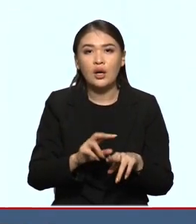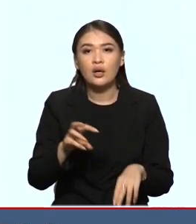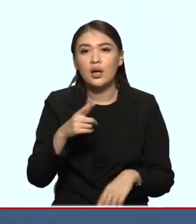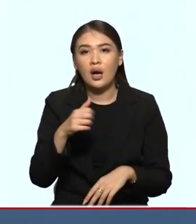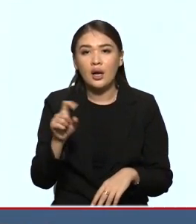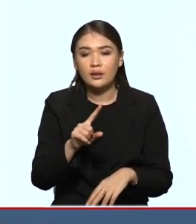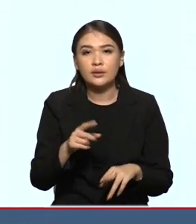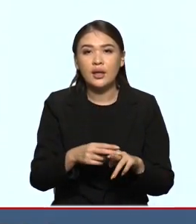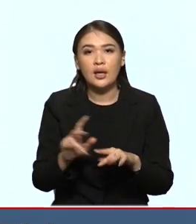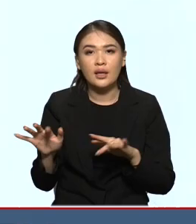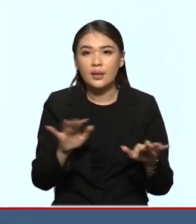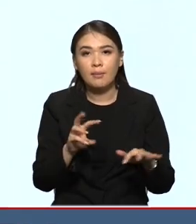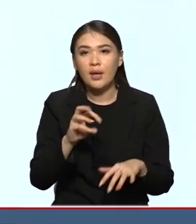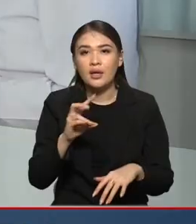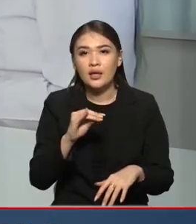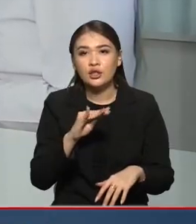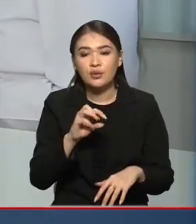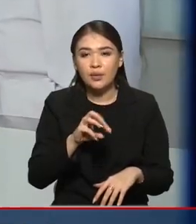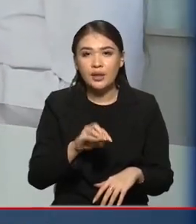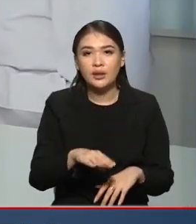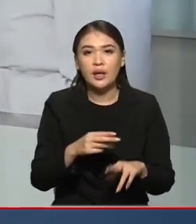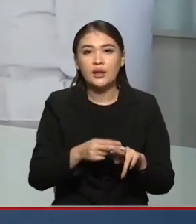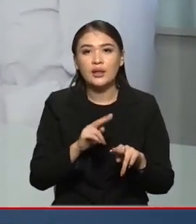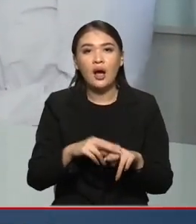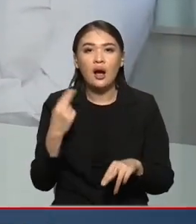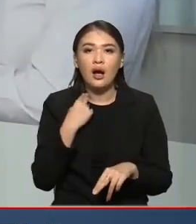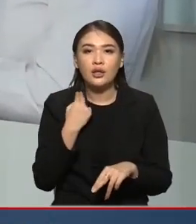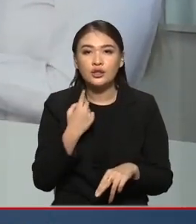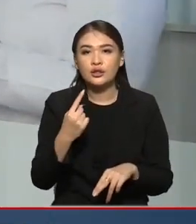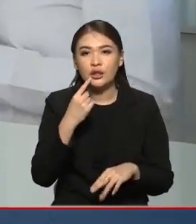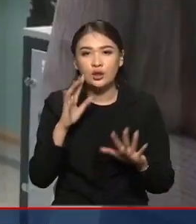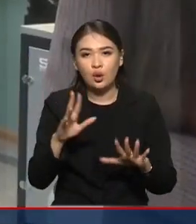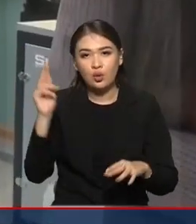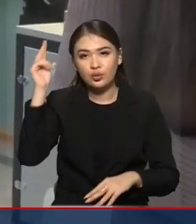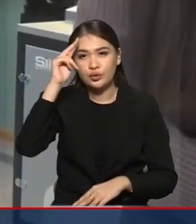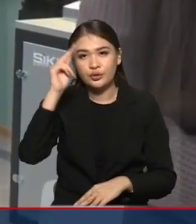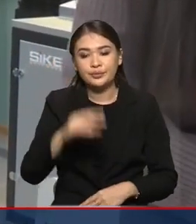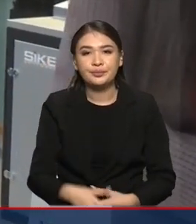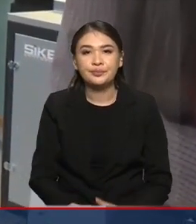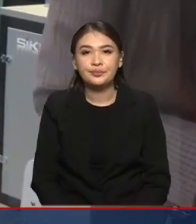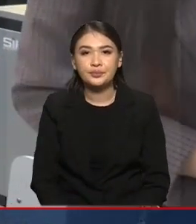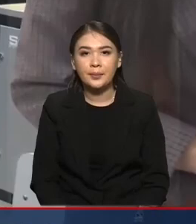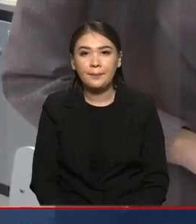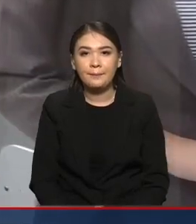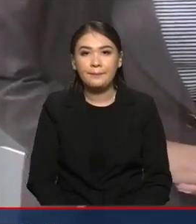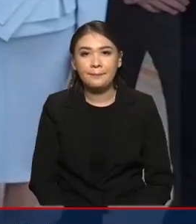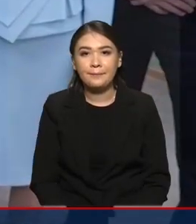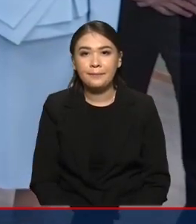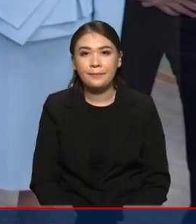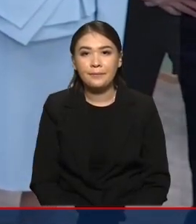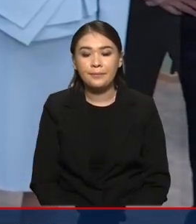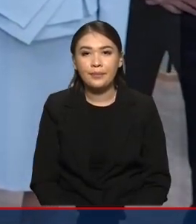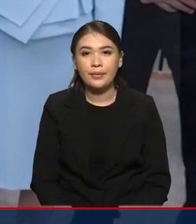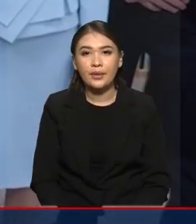ісі және энергоменеджмент мамандықтары бойынша тек ағылшын тілінде білім беріледі. Мен Высоцкий Алексей, Ақтөбе облысы